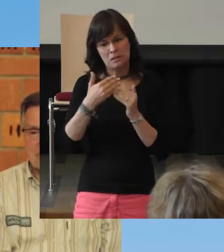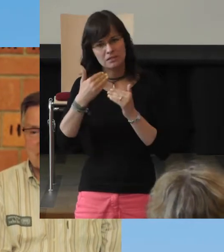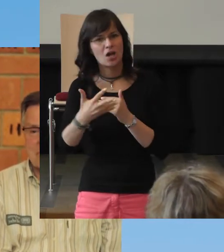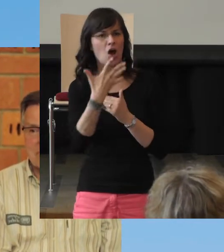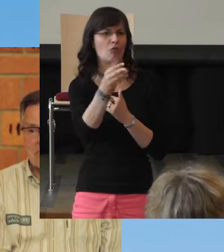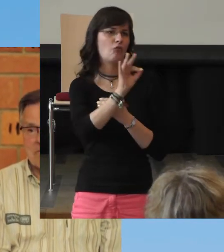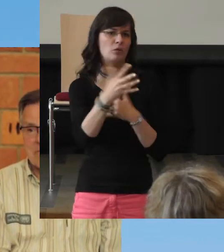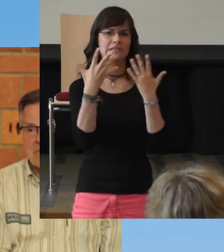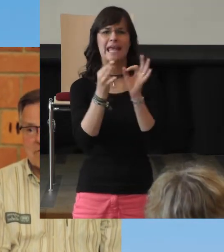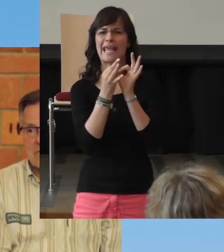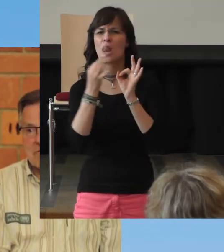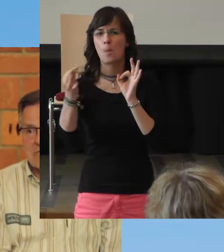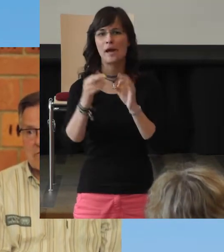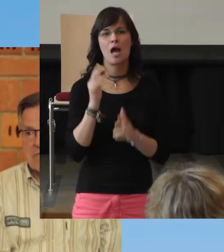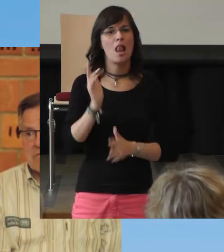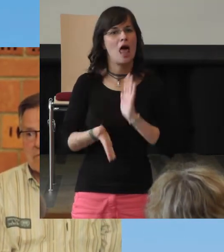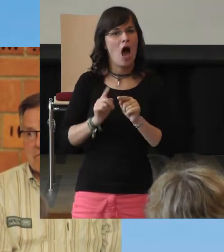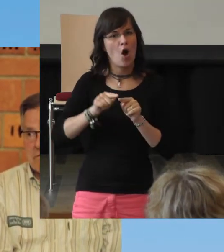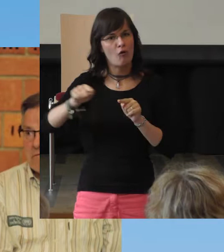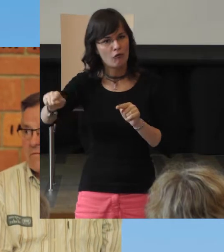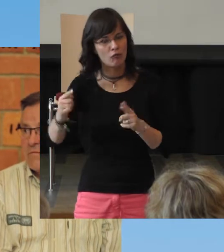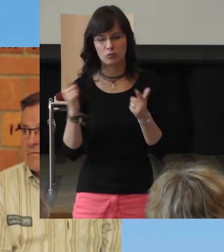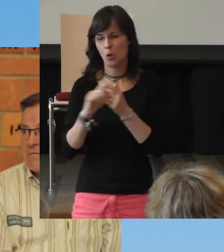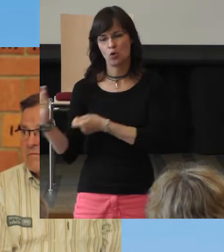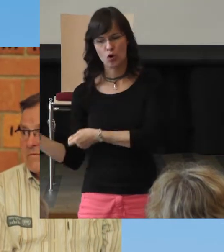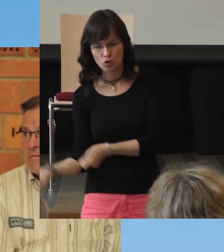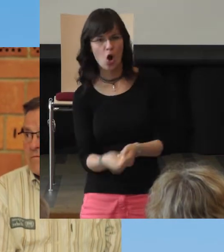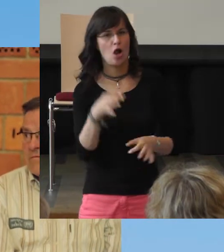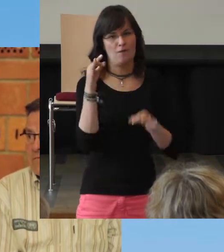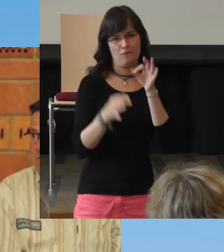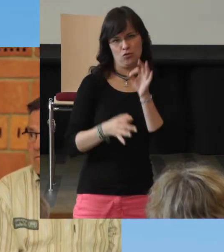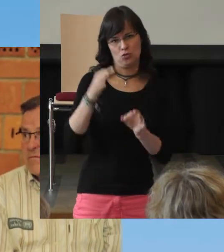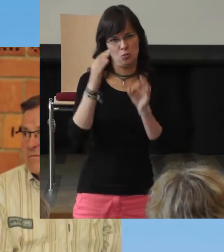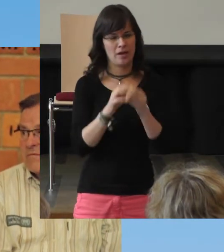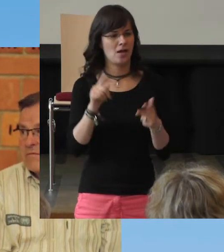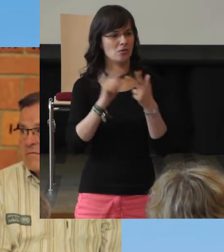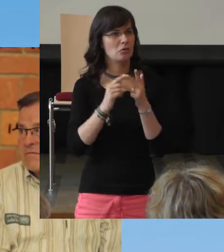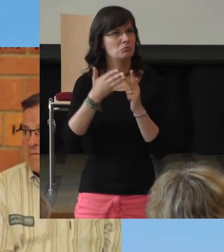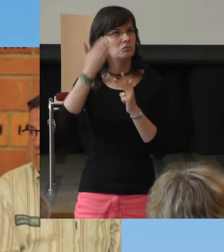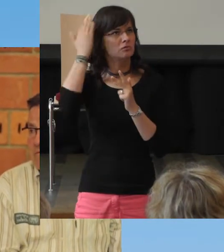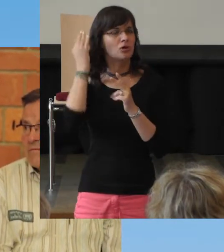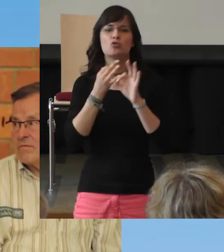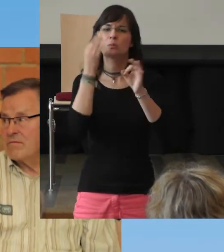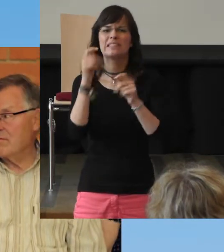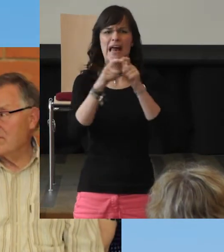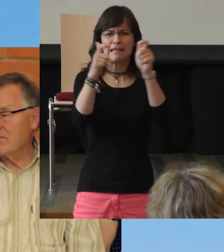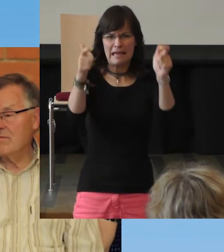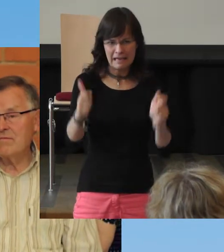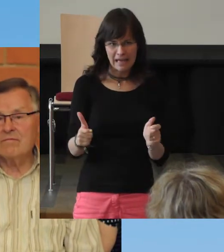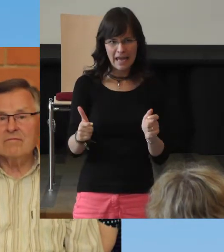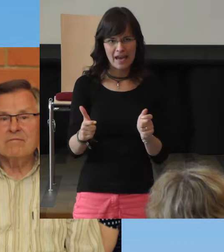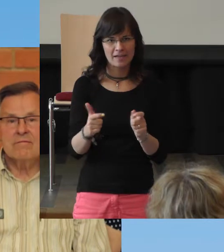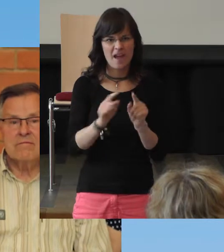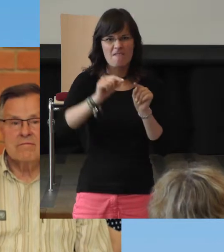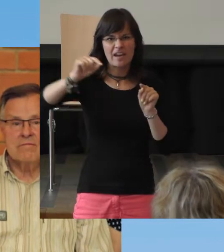mir also auch vor ein anderthalb Jahren so ein Hit-Top Gerät das Hochfrequenz Gerät besorgt dass ich also auch jeden zweiten